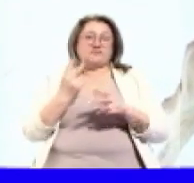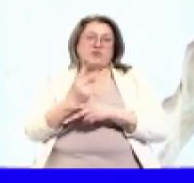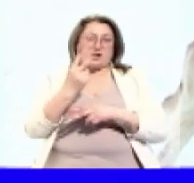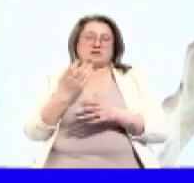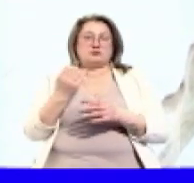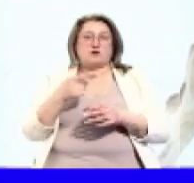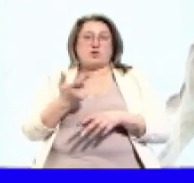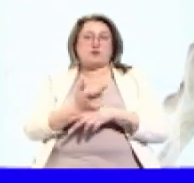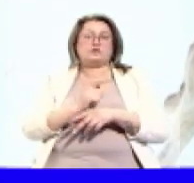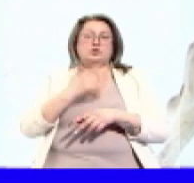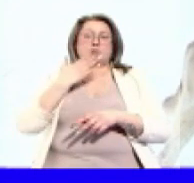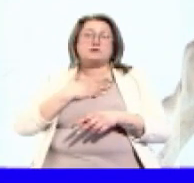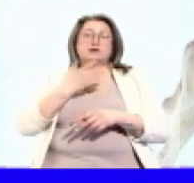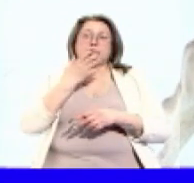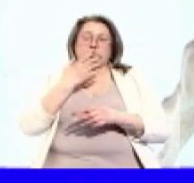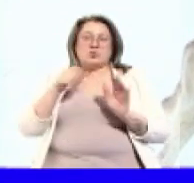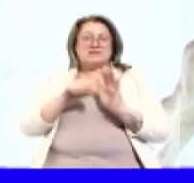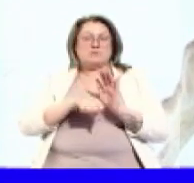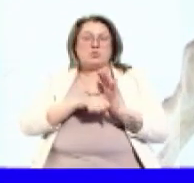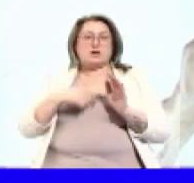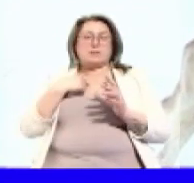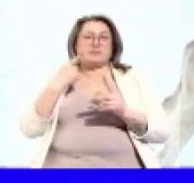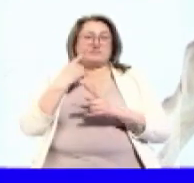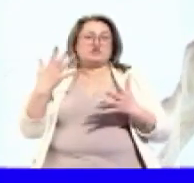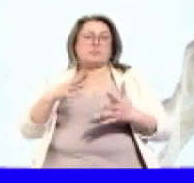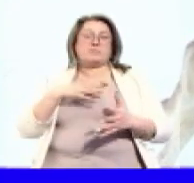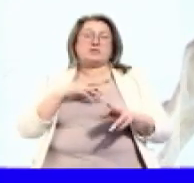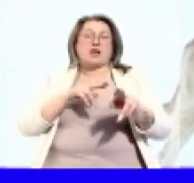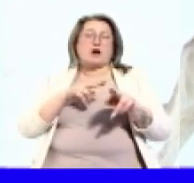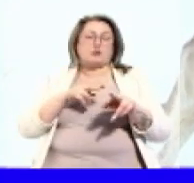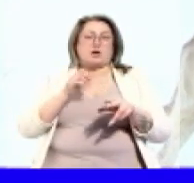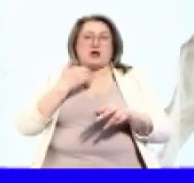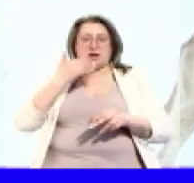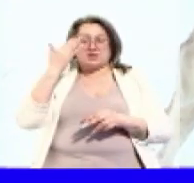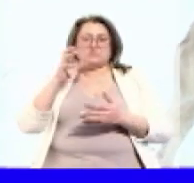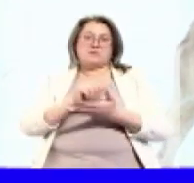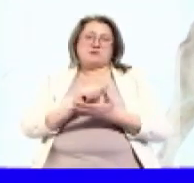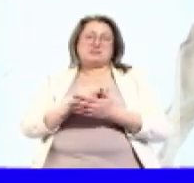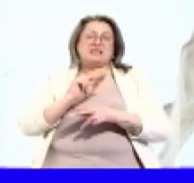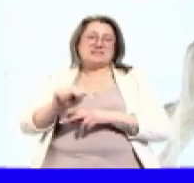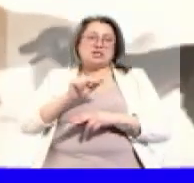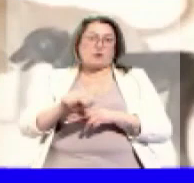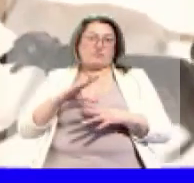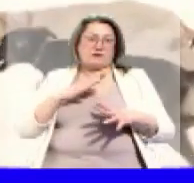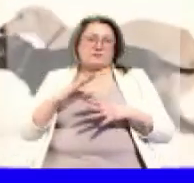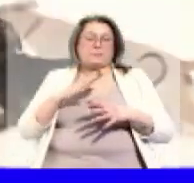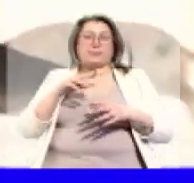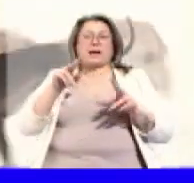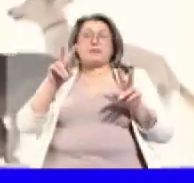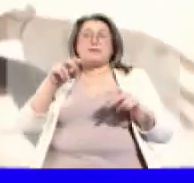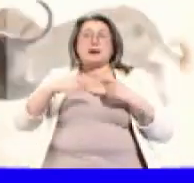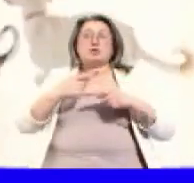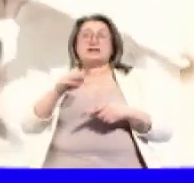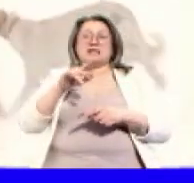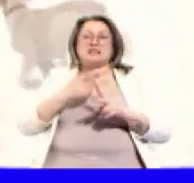день. Еще они очень любят тепло. Зимой мы в основном ходим с ними на охоту, а летом занимаемся дрессировкой. Порода тазы –